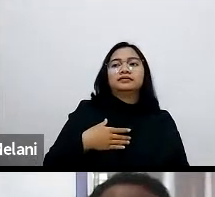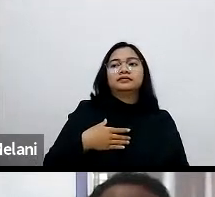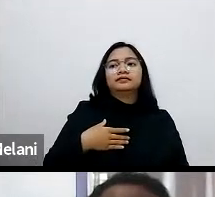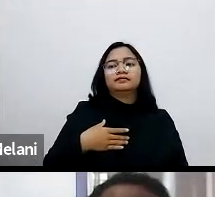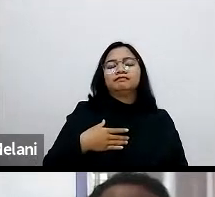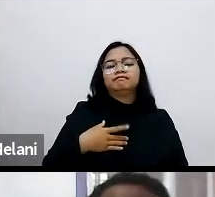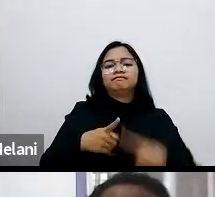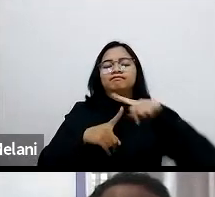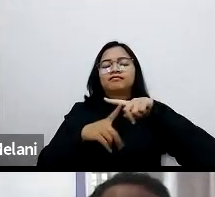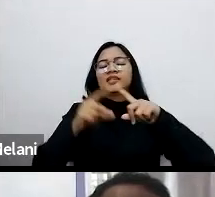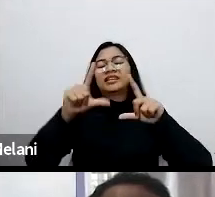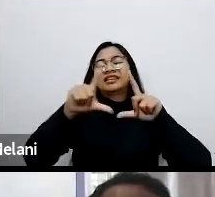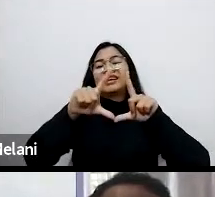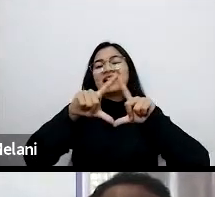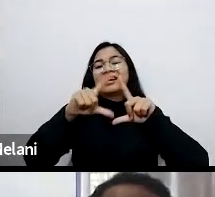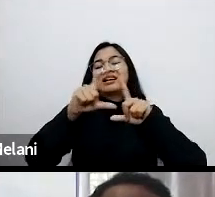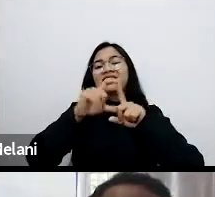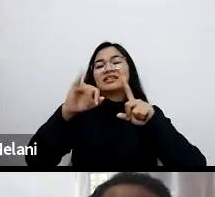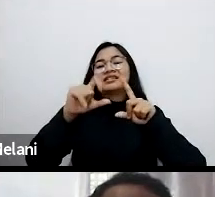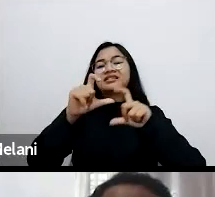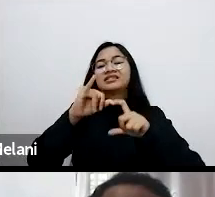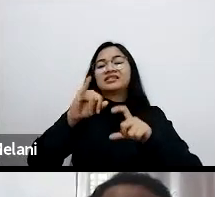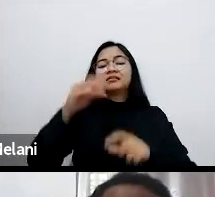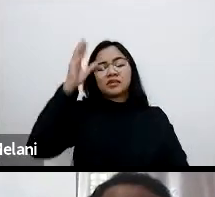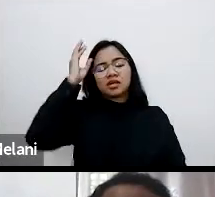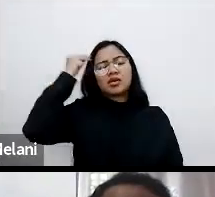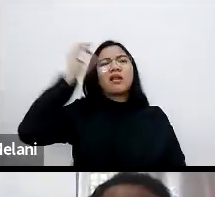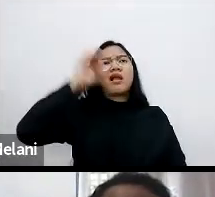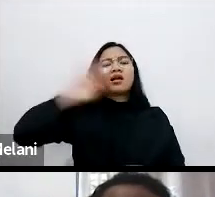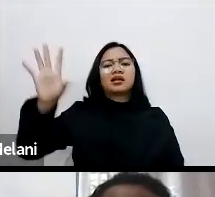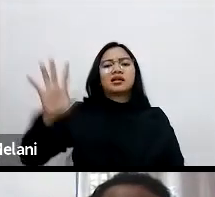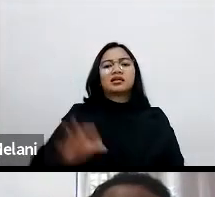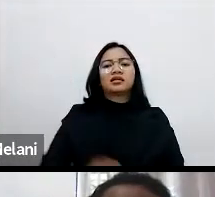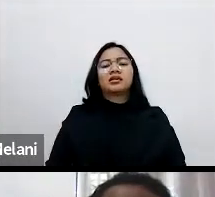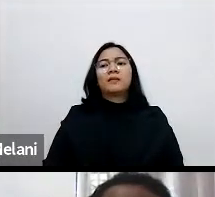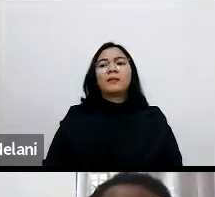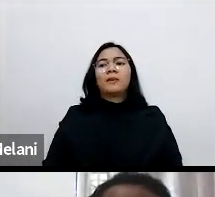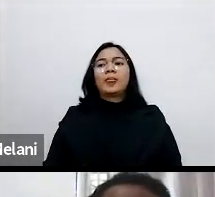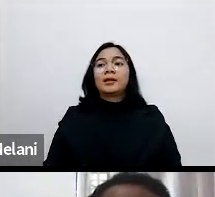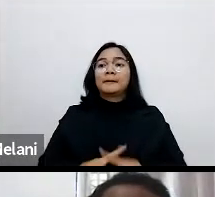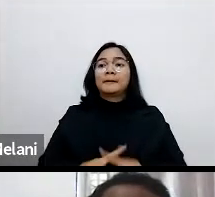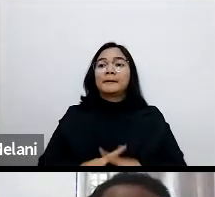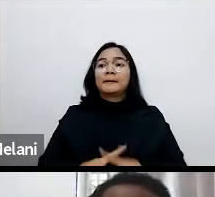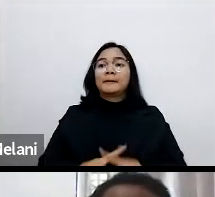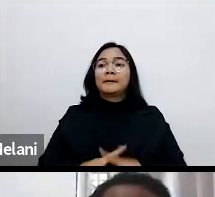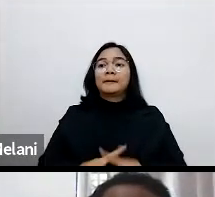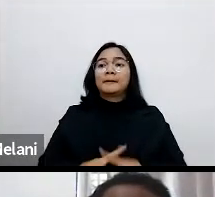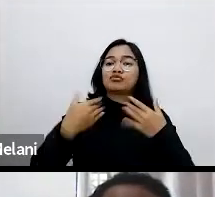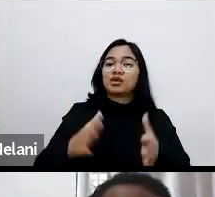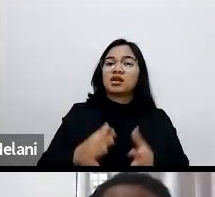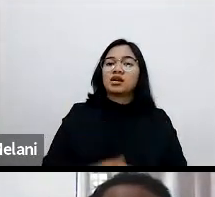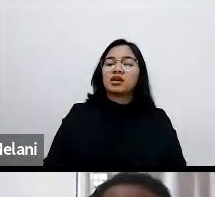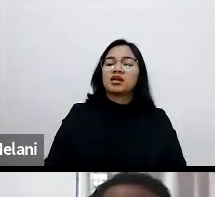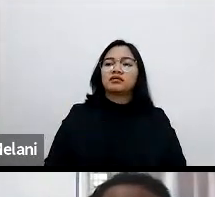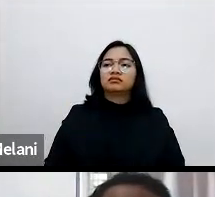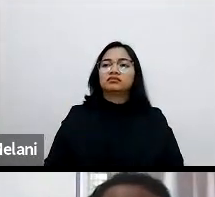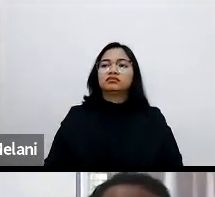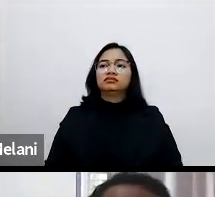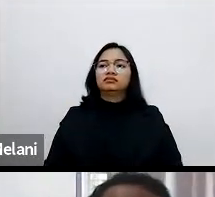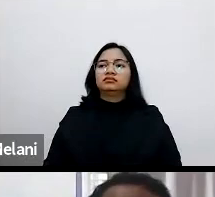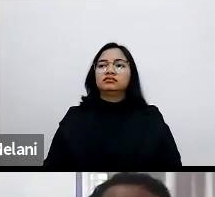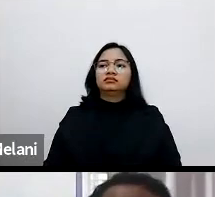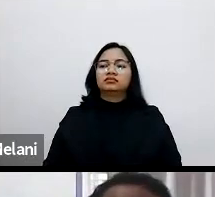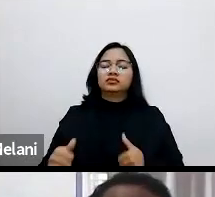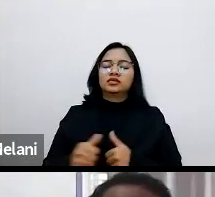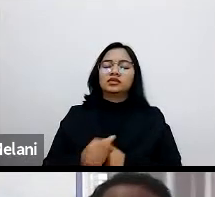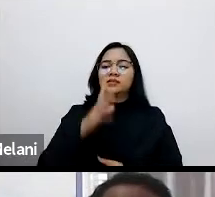tradisi pengetahuan yang lain gitu. Nah kalau memang tapi kan memang dunianya sudah tidak equal seperti ini. Jadi kalau